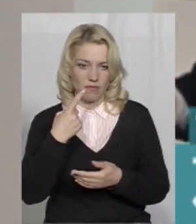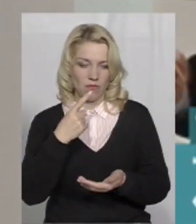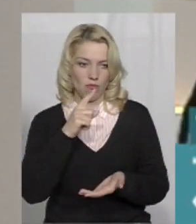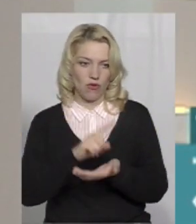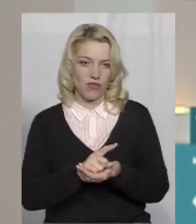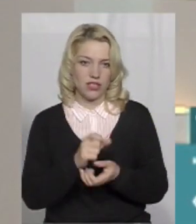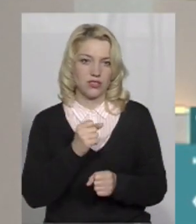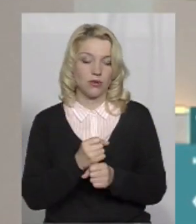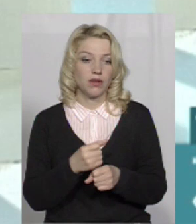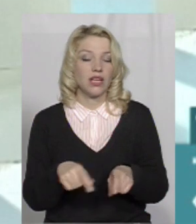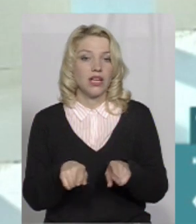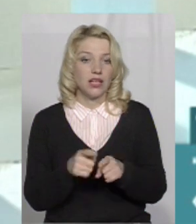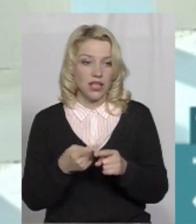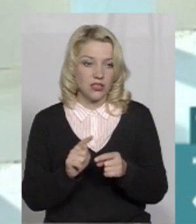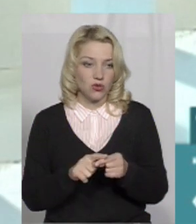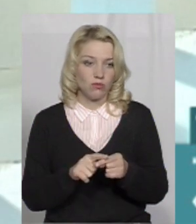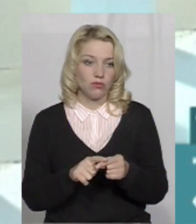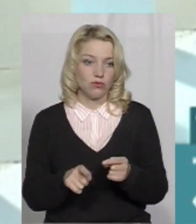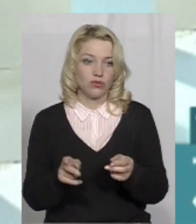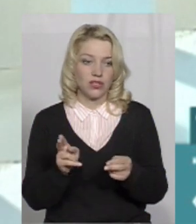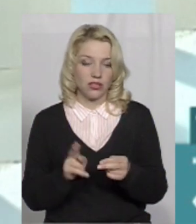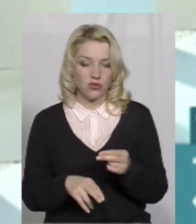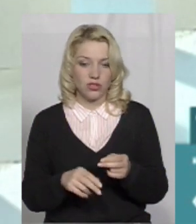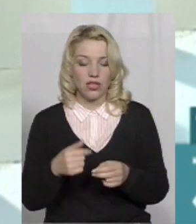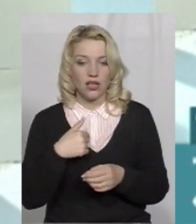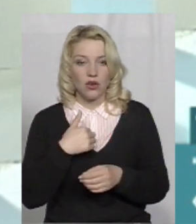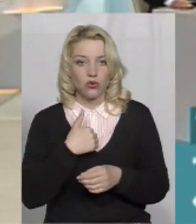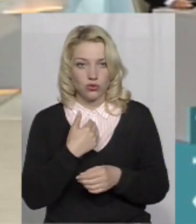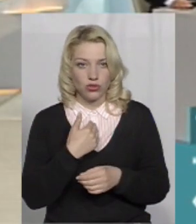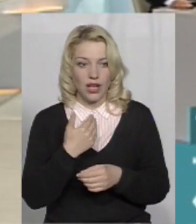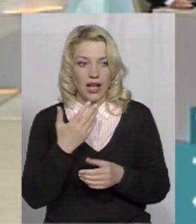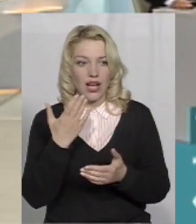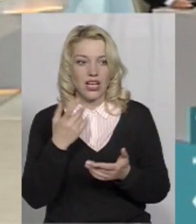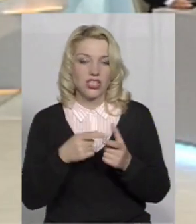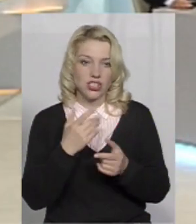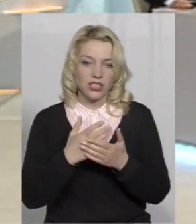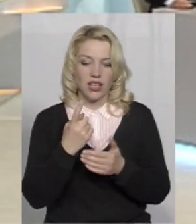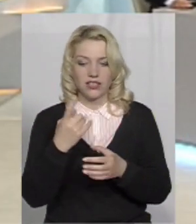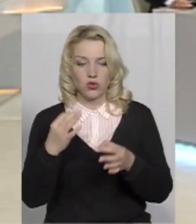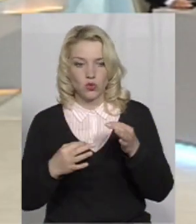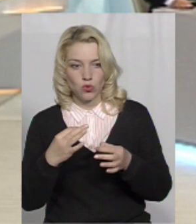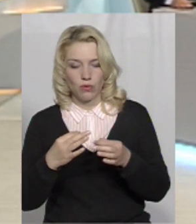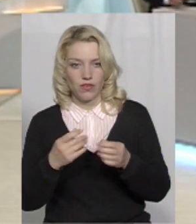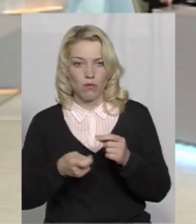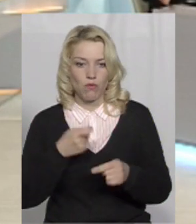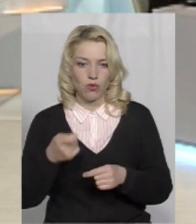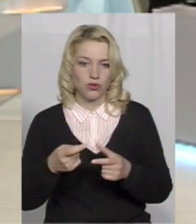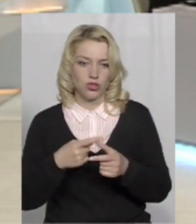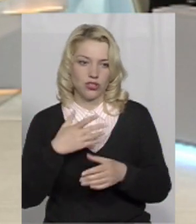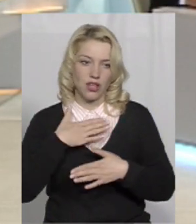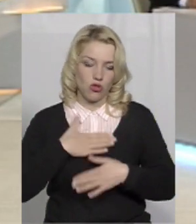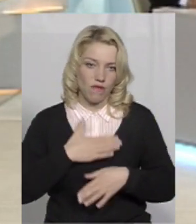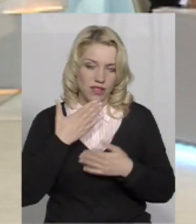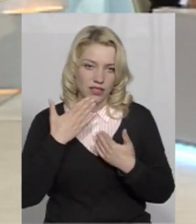зробити. Ось на цьому на жаль, закінчується... Так. То є хоч один судовий позов,